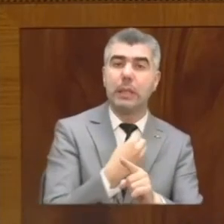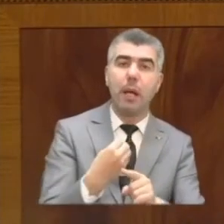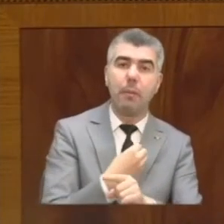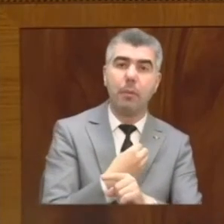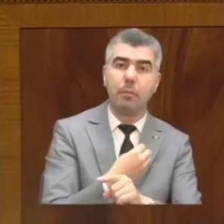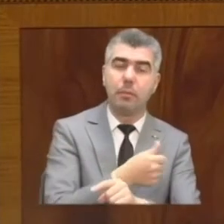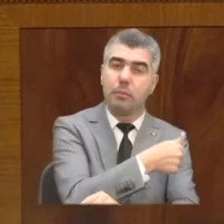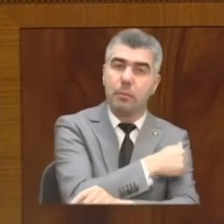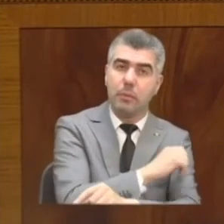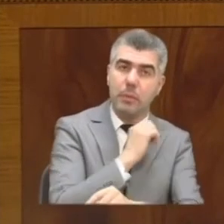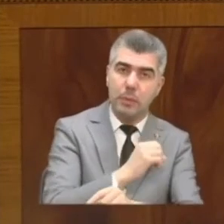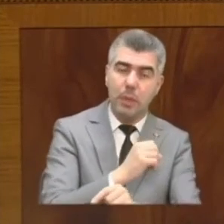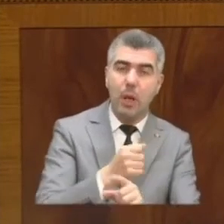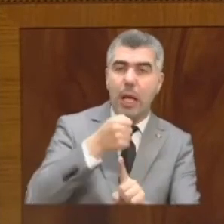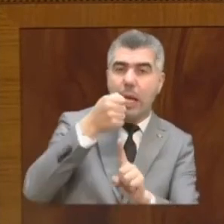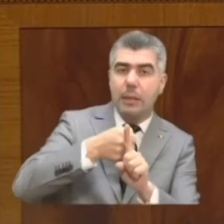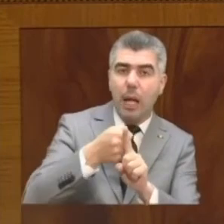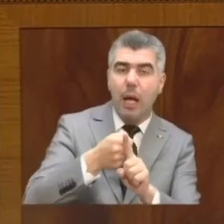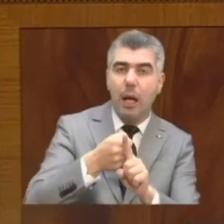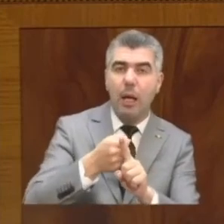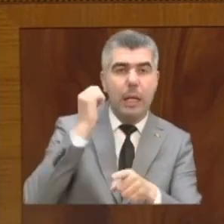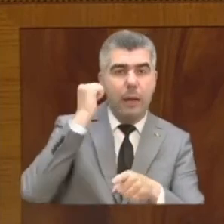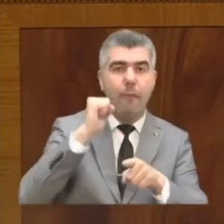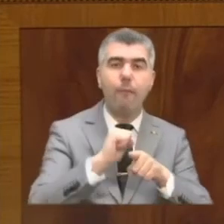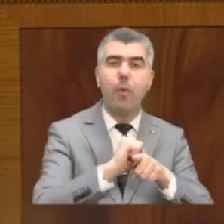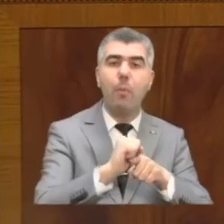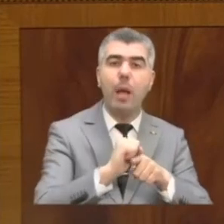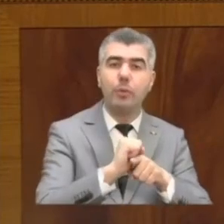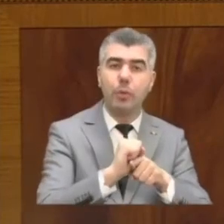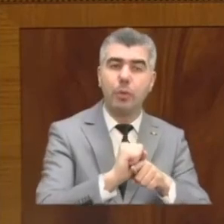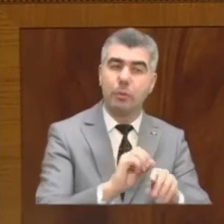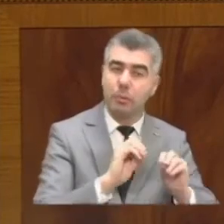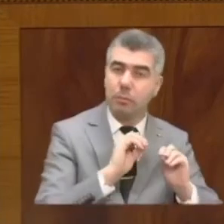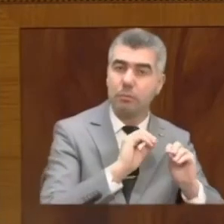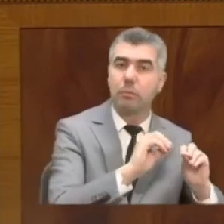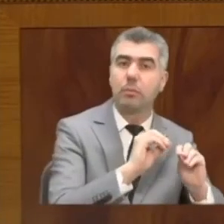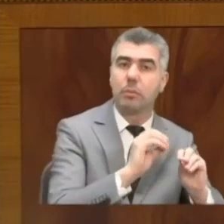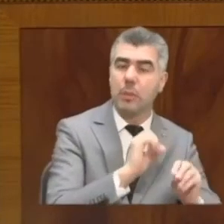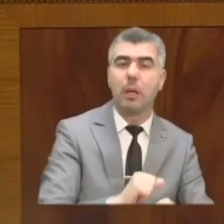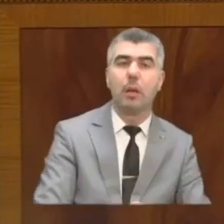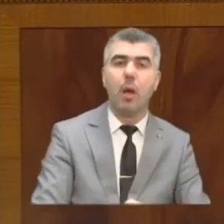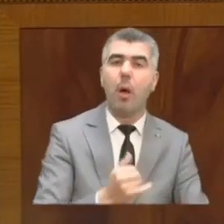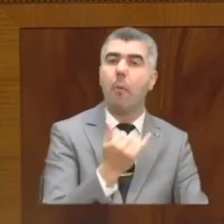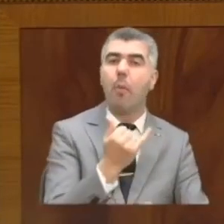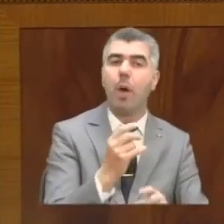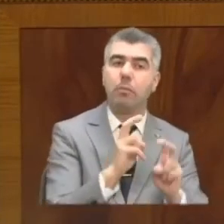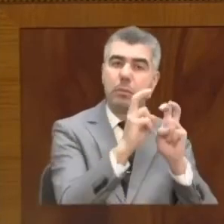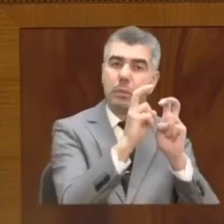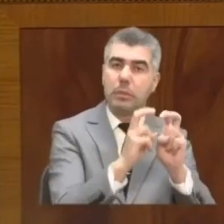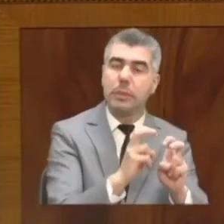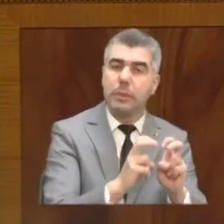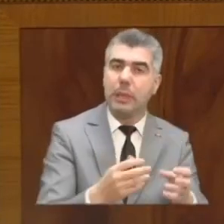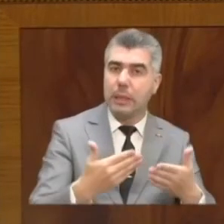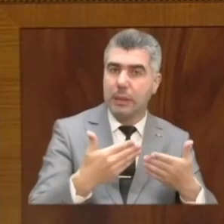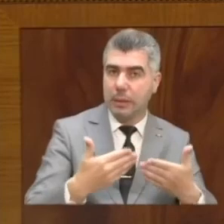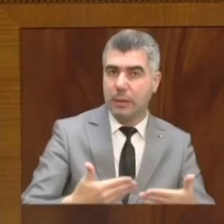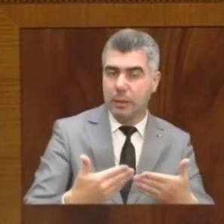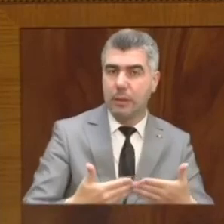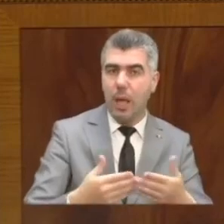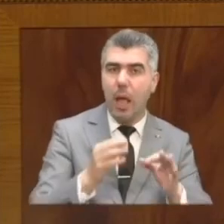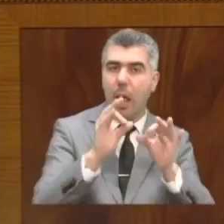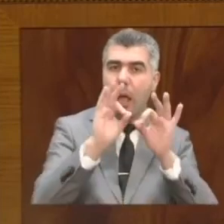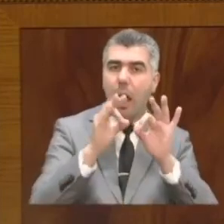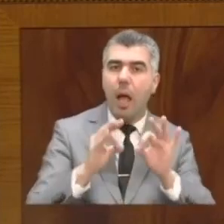بالقطاع وإصلاح نظام التكوين والتكوين المستمر، وذلك بهدف تقليص العجز الحاصل في